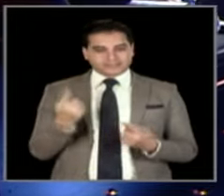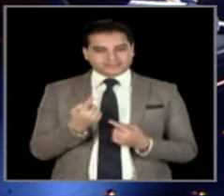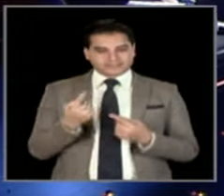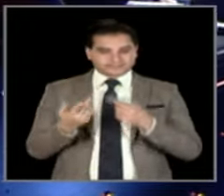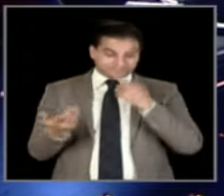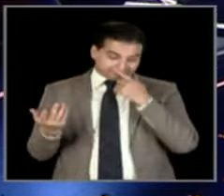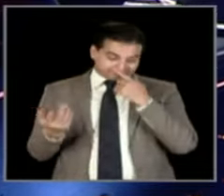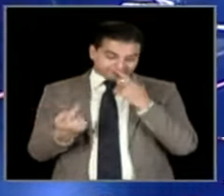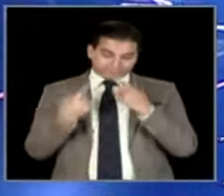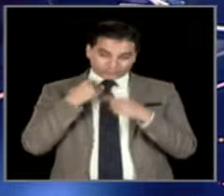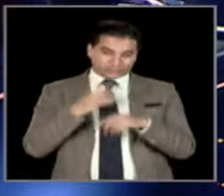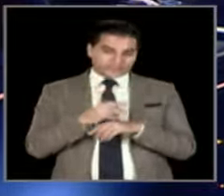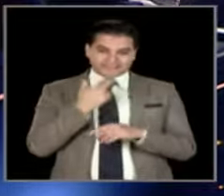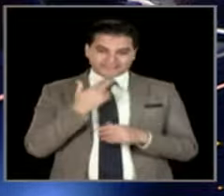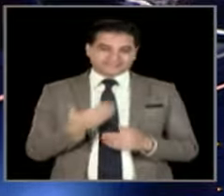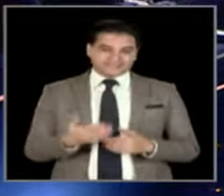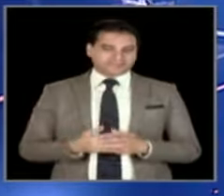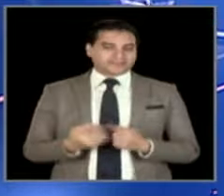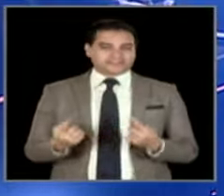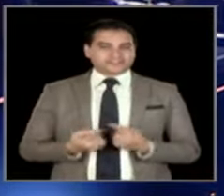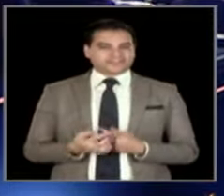معلش يا عمر. هارد لك يا عمر. معلش.